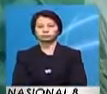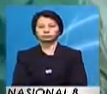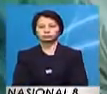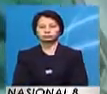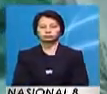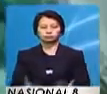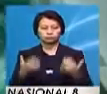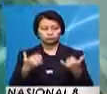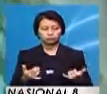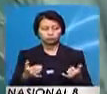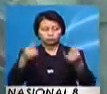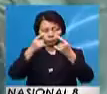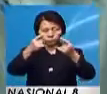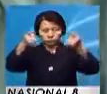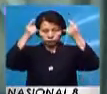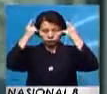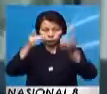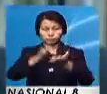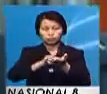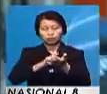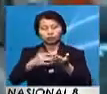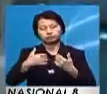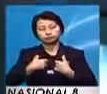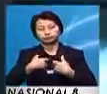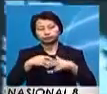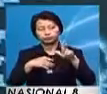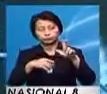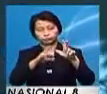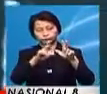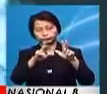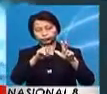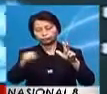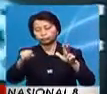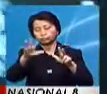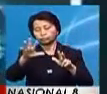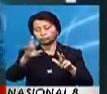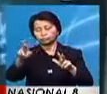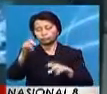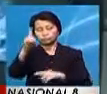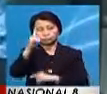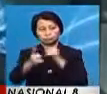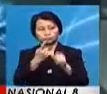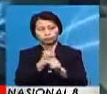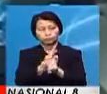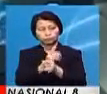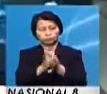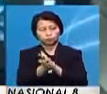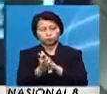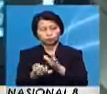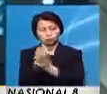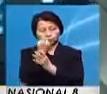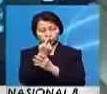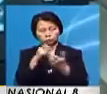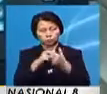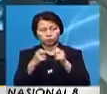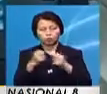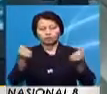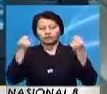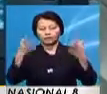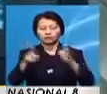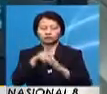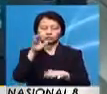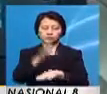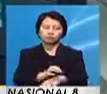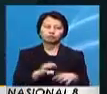Kini graduan perubatan yang direkodkan adalah antara 4,000 hingga 5,000 setahun, yang menyebabkan timbul isu ramai yang